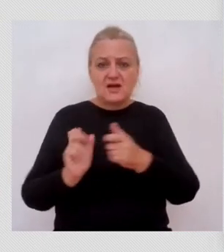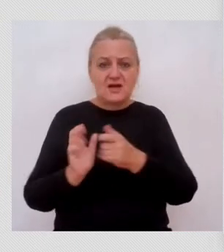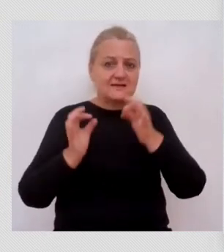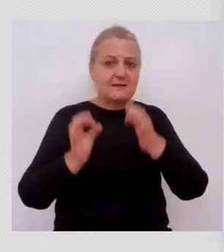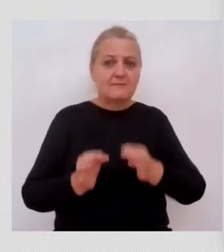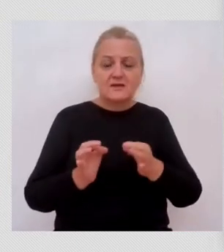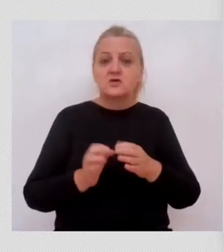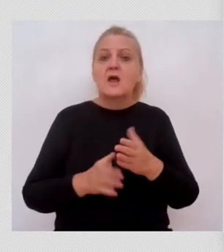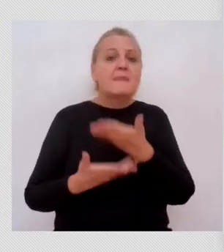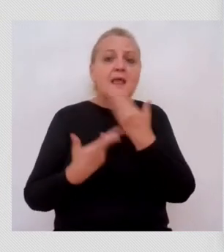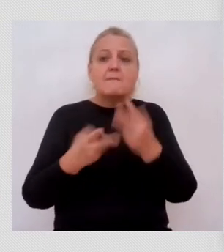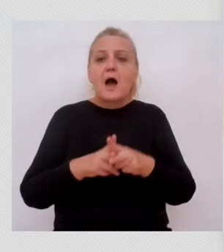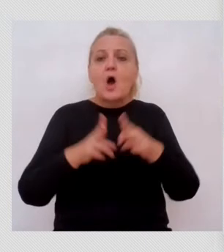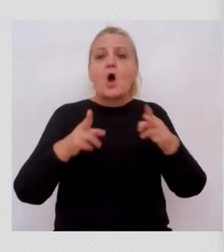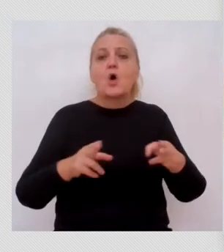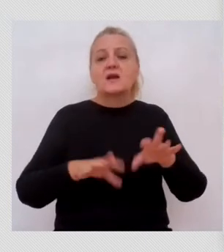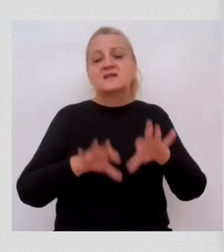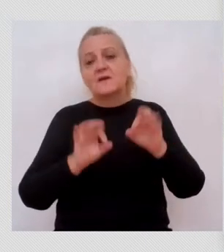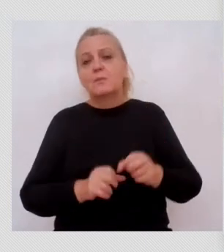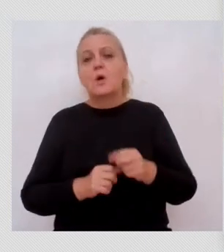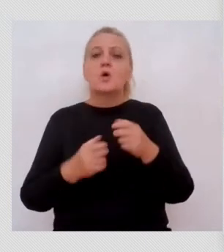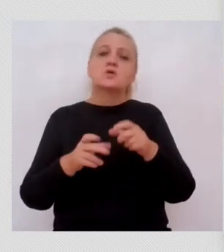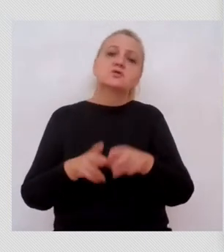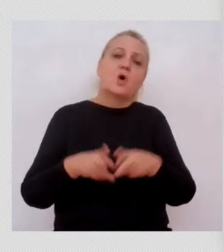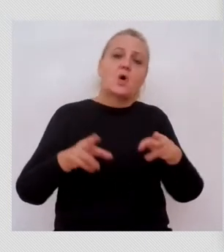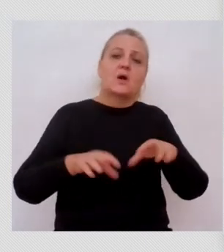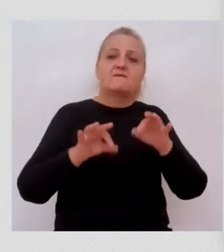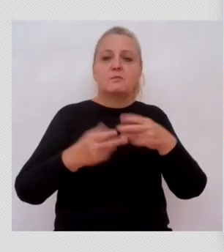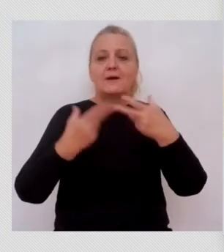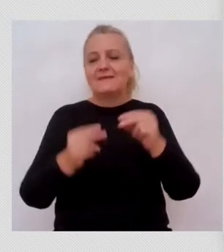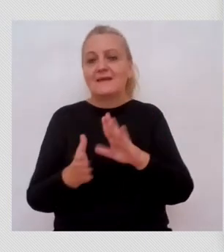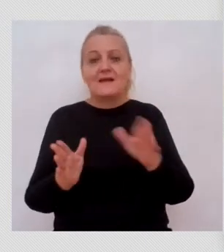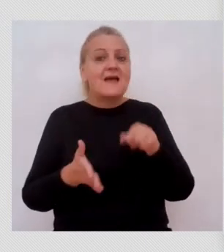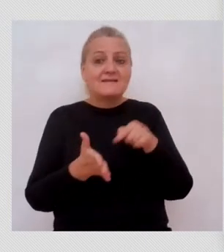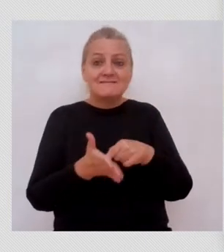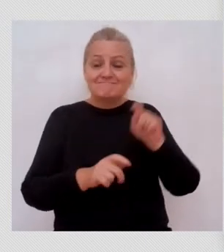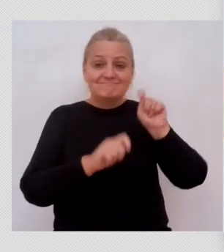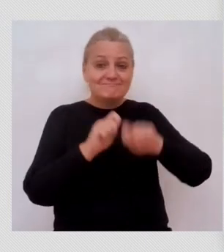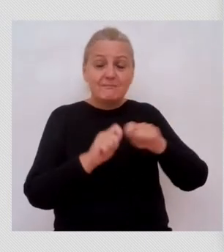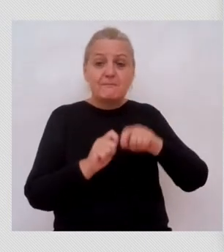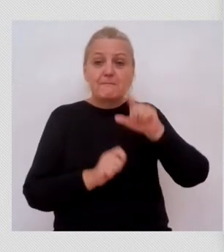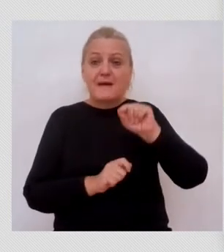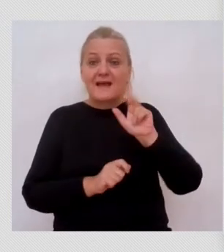okresu wyborczego lub nie. Poza tym jest całkowicie niekontrolowana przez PKW.